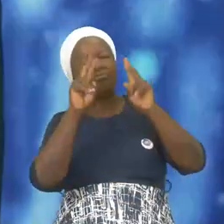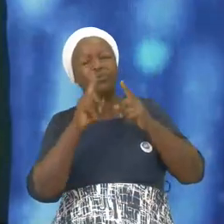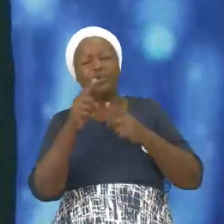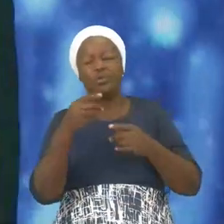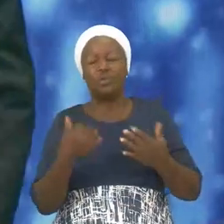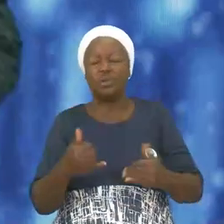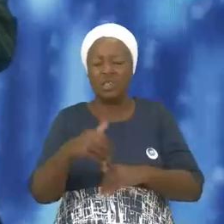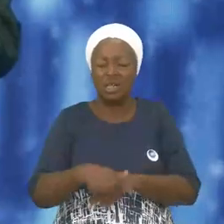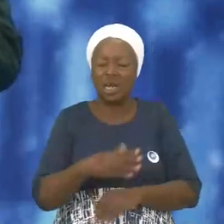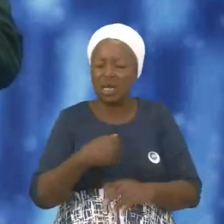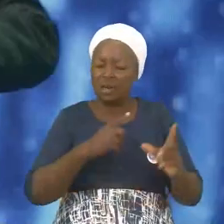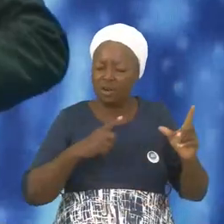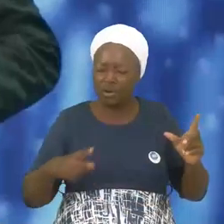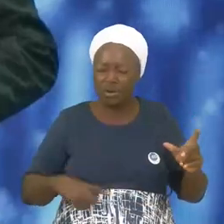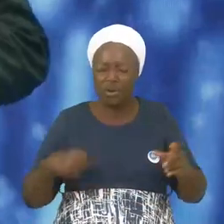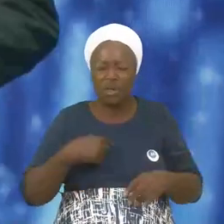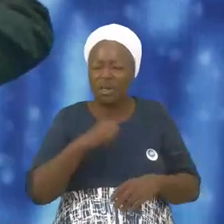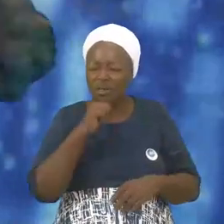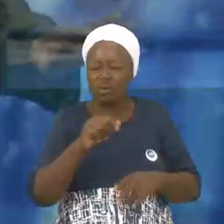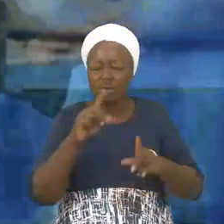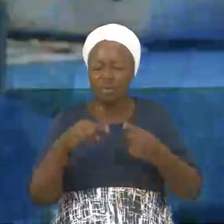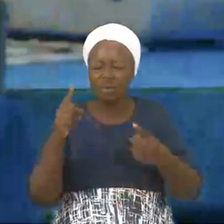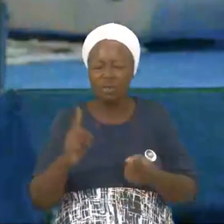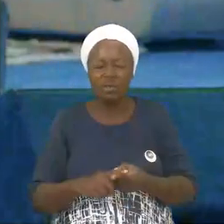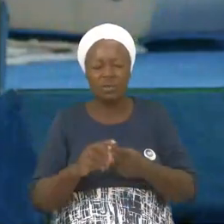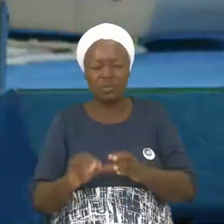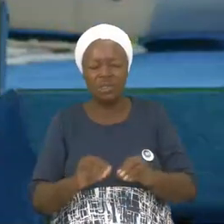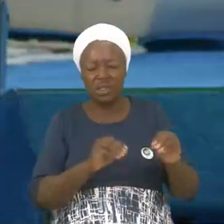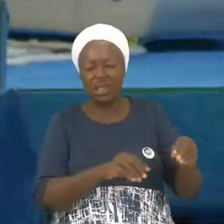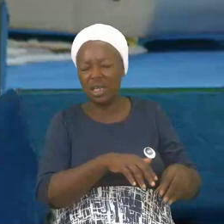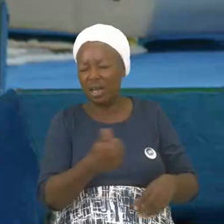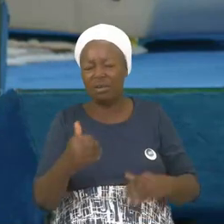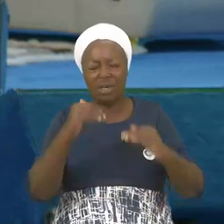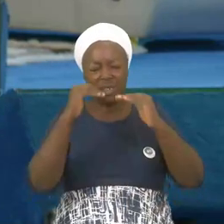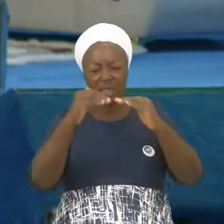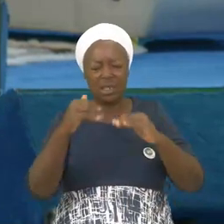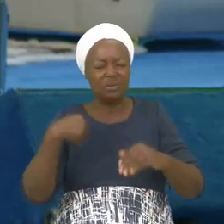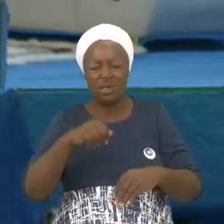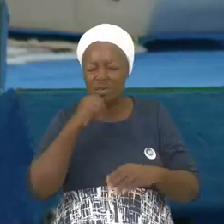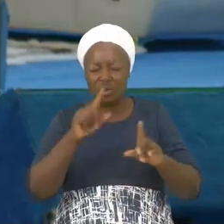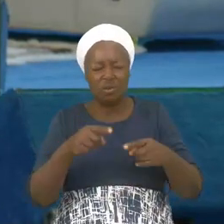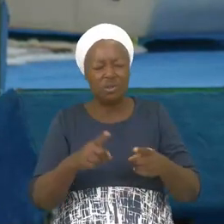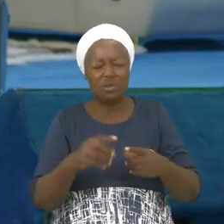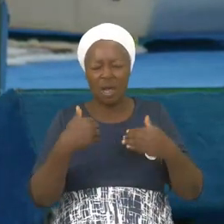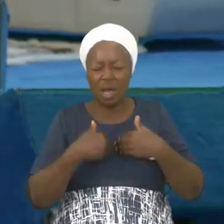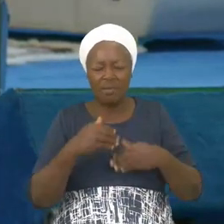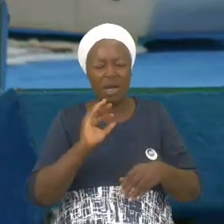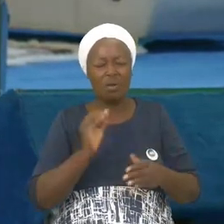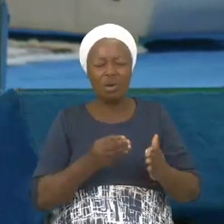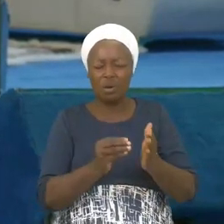de Jésus, nous avons les regards sur toi ce soir. Seigneur, nous n'allons